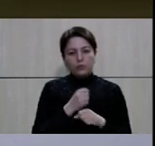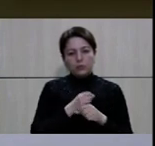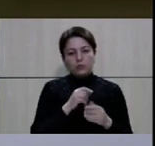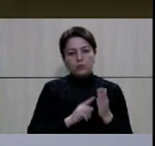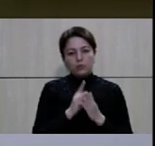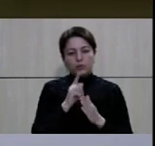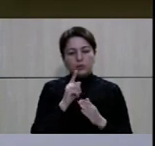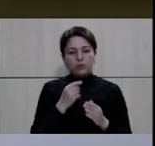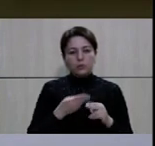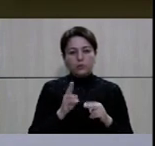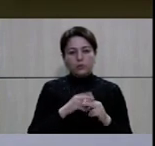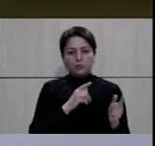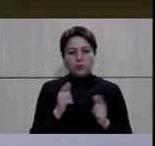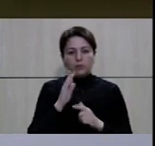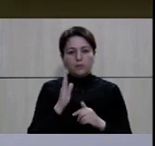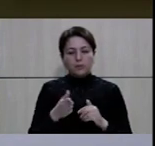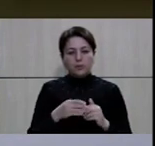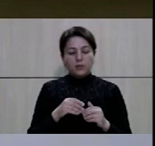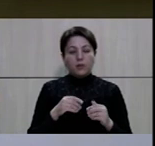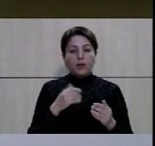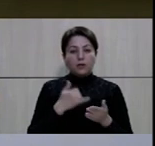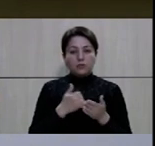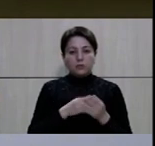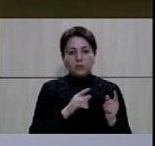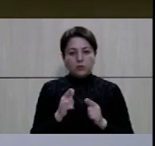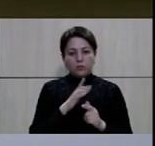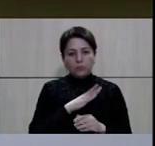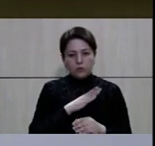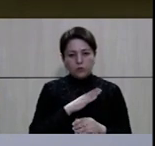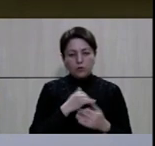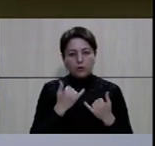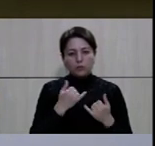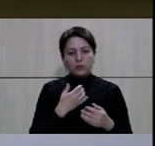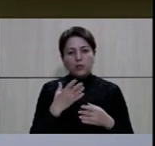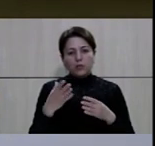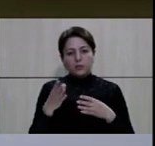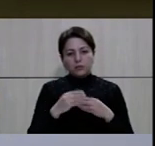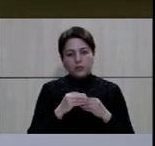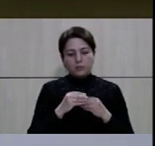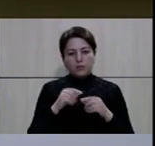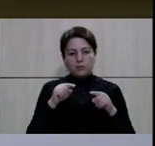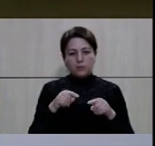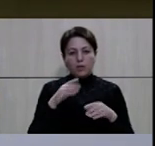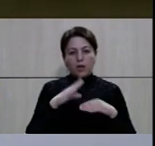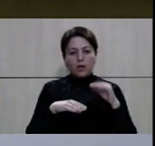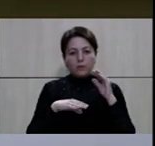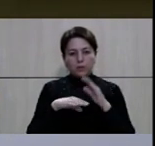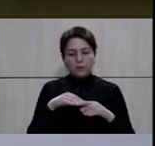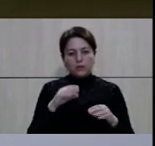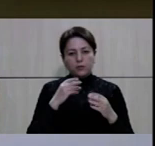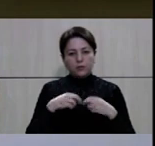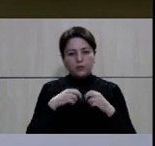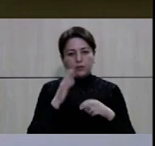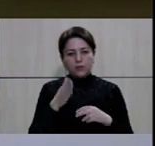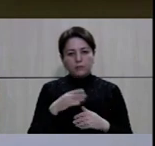keladi. Mana kavsharlagichimiz tayyor bo'ldi. Hozir sizlar bilan buni amaliy tekshirib ko'ramiz.